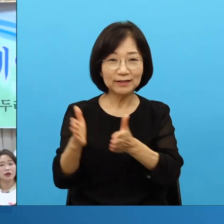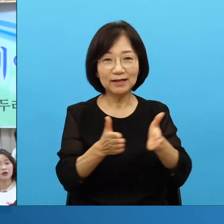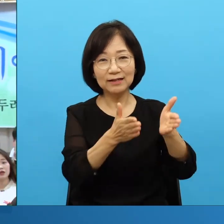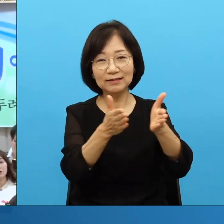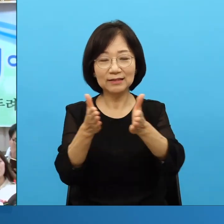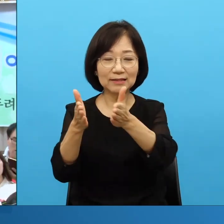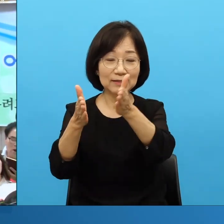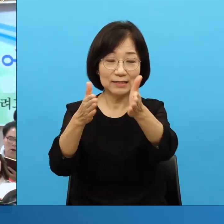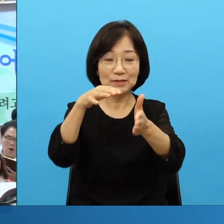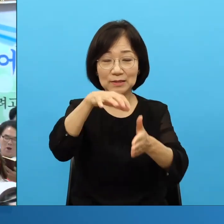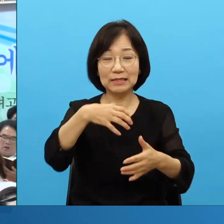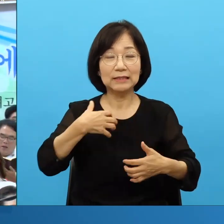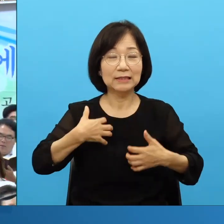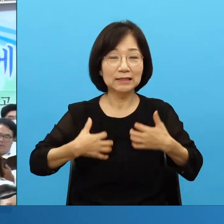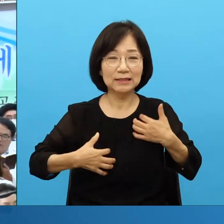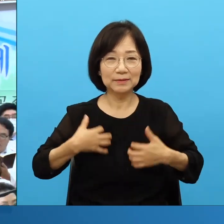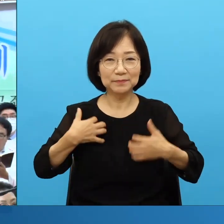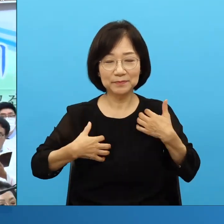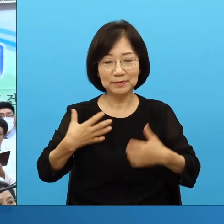거룩한 길로